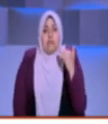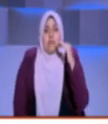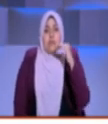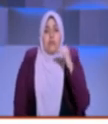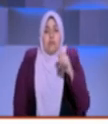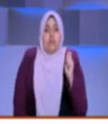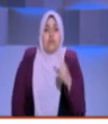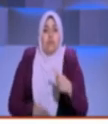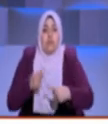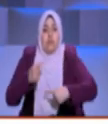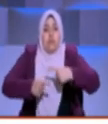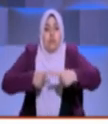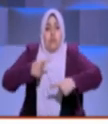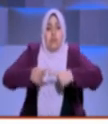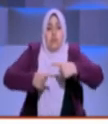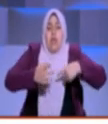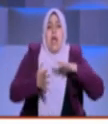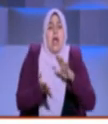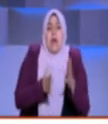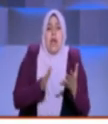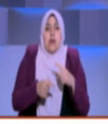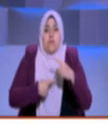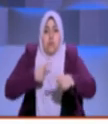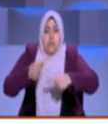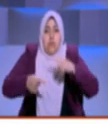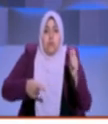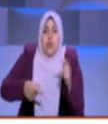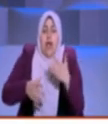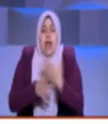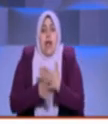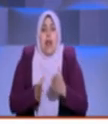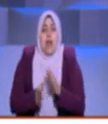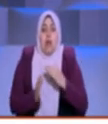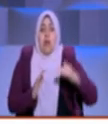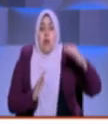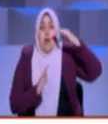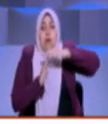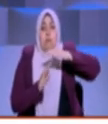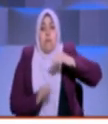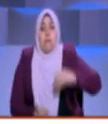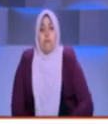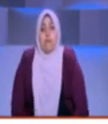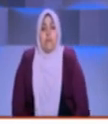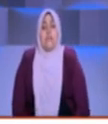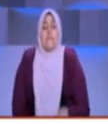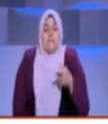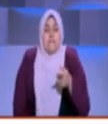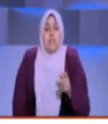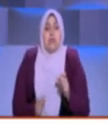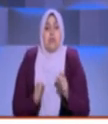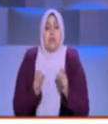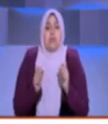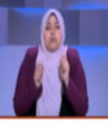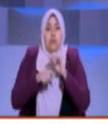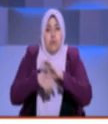المتسارعة أو غير يعني غير المتسارعة نحو القمة تجعل هناك نوع من أنواع